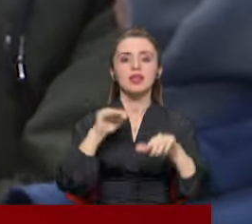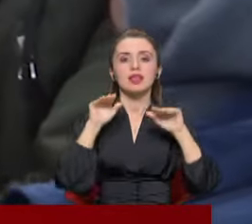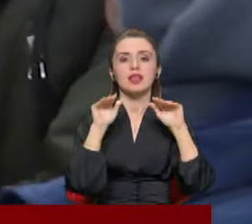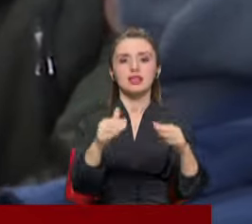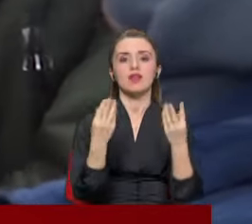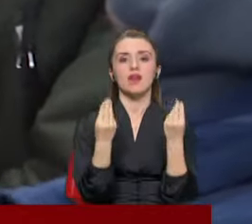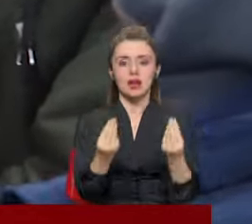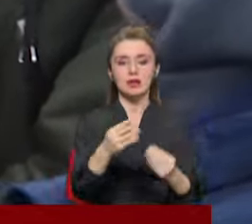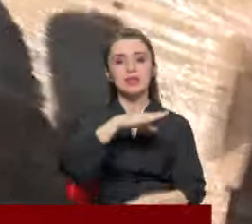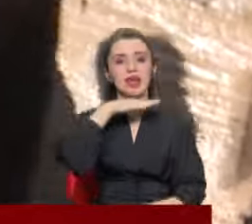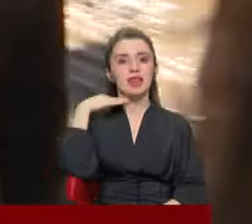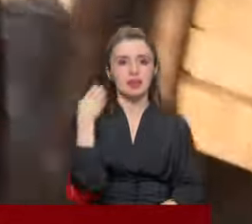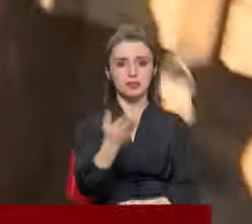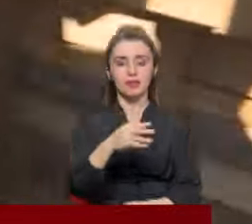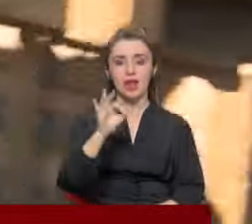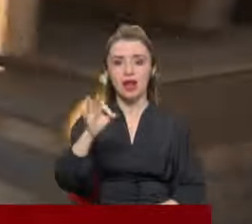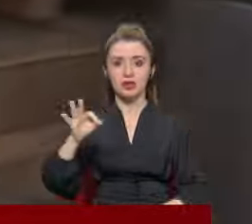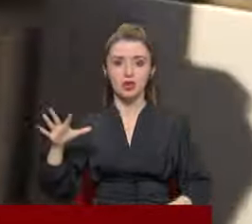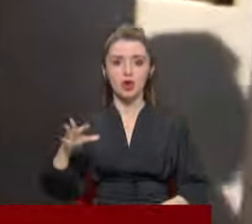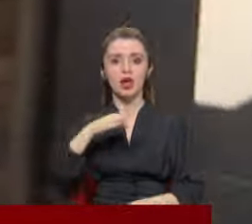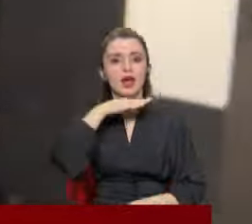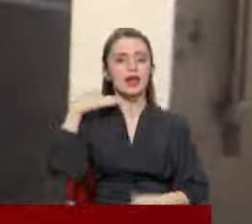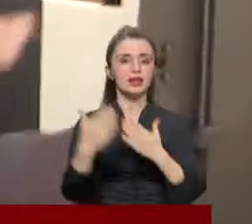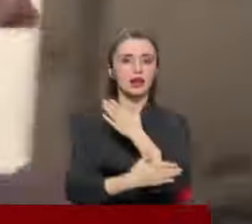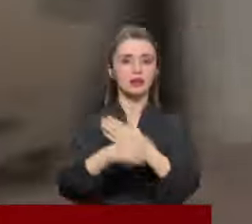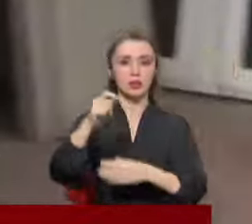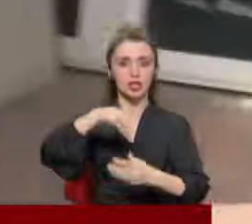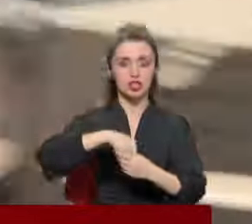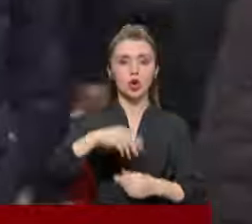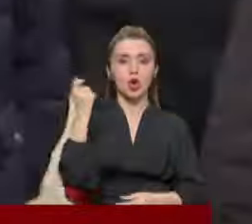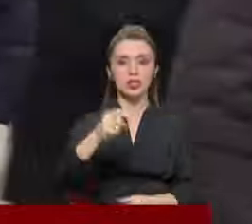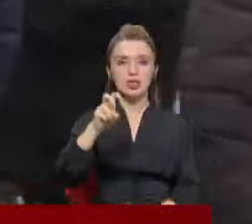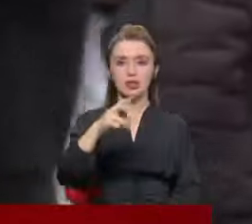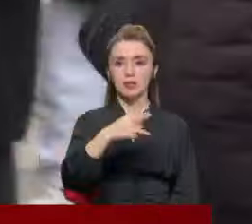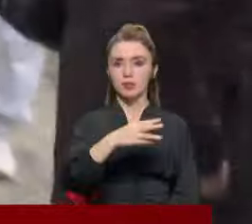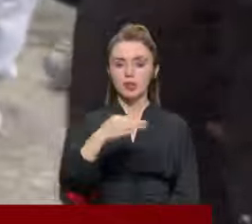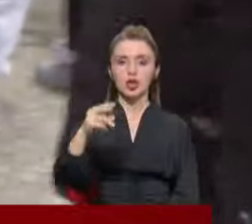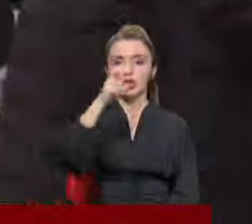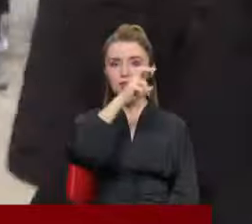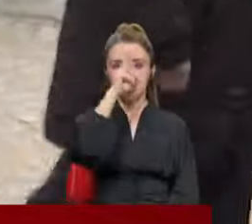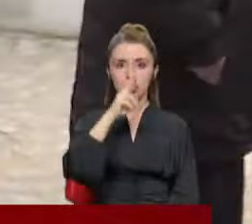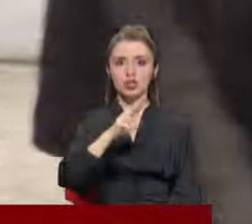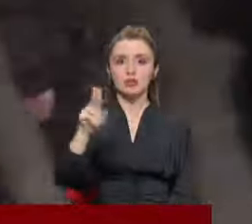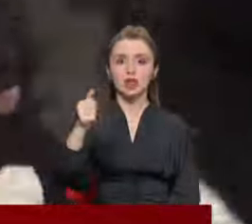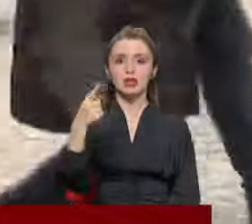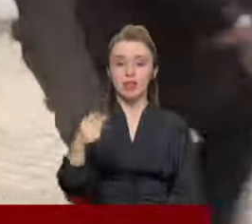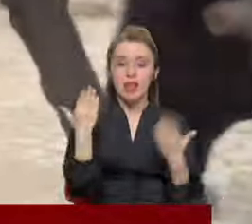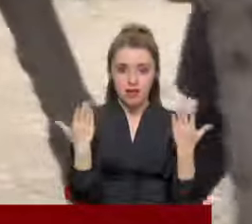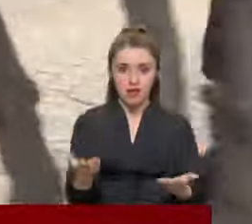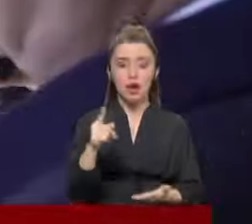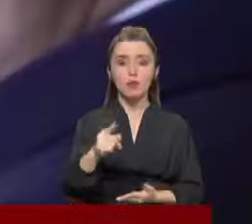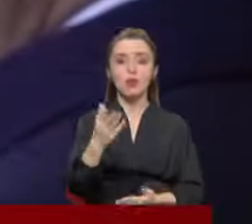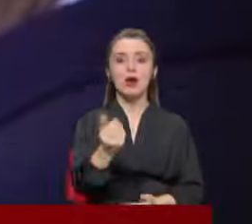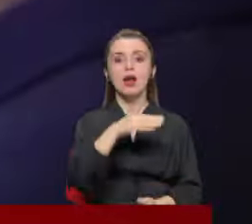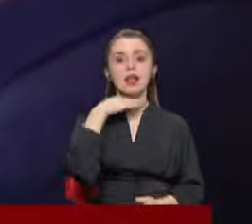destek verdiğimiz etlerdir. Altınok et yardımı yapmak için ödenen 8 milyon 276 bin lirayı reddetmedi. Alınan